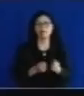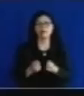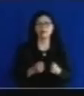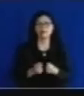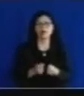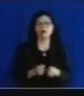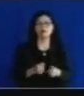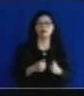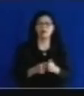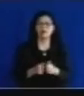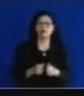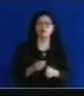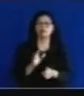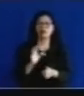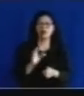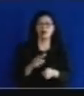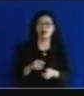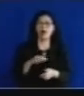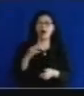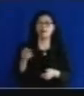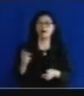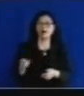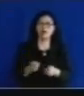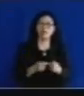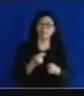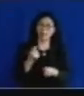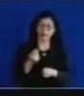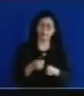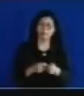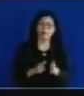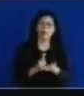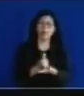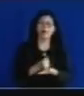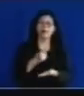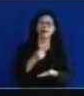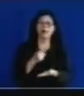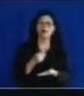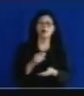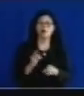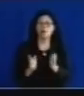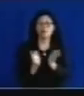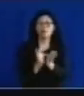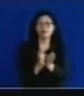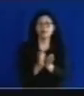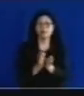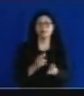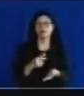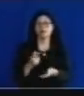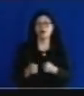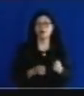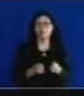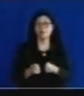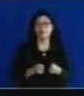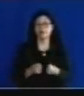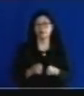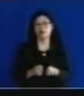Anda, apakah tarif pelayanan publik yang dilakukan oleh perangkat daerah Kabupaten Brebes